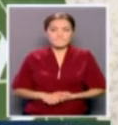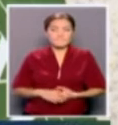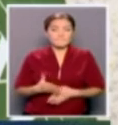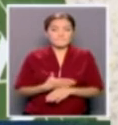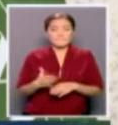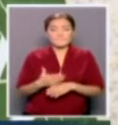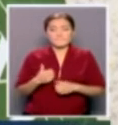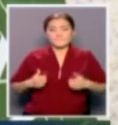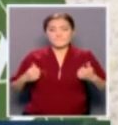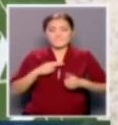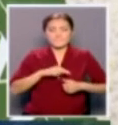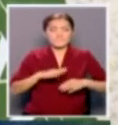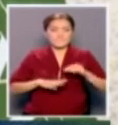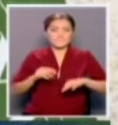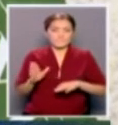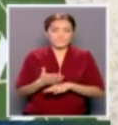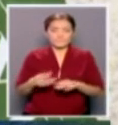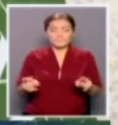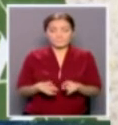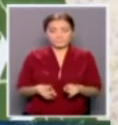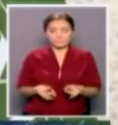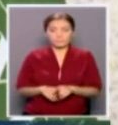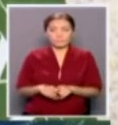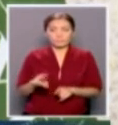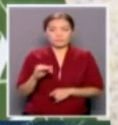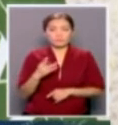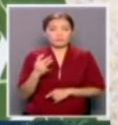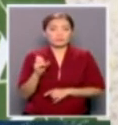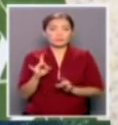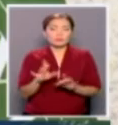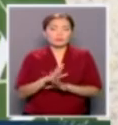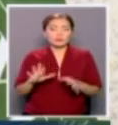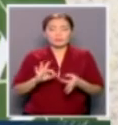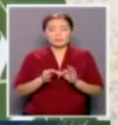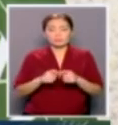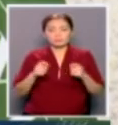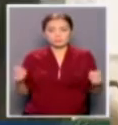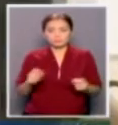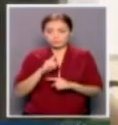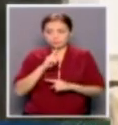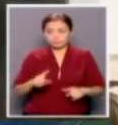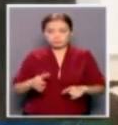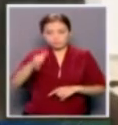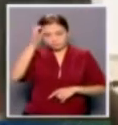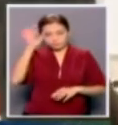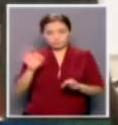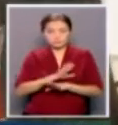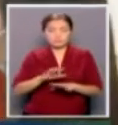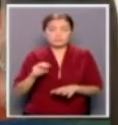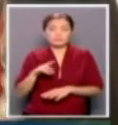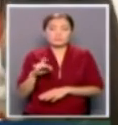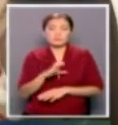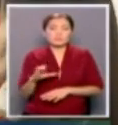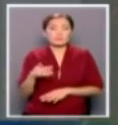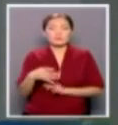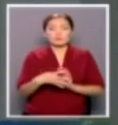тәсілдерге салып талдау Жұмекен шығармаларының қырын онша аша алмайды. Ақын Жұмекен танушы Алмас